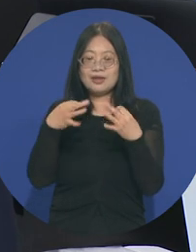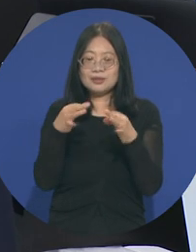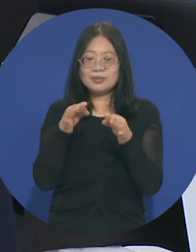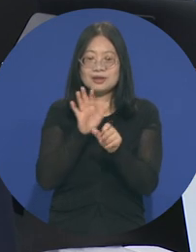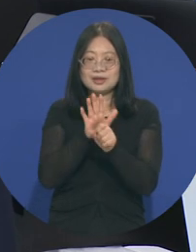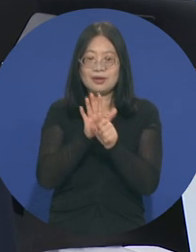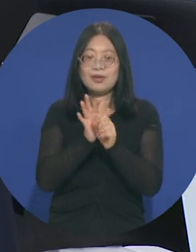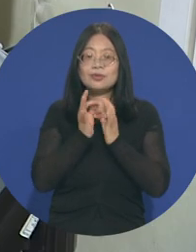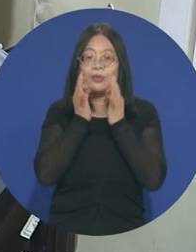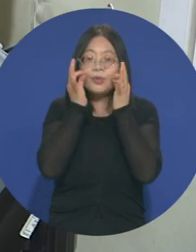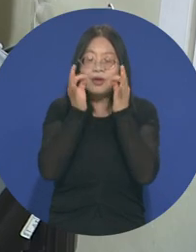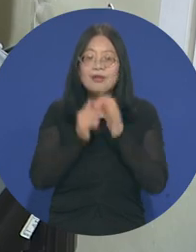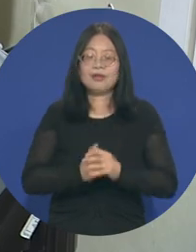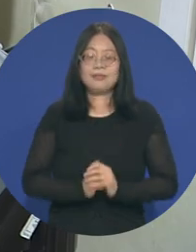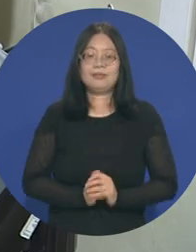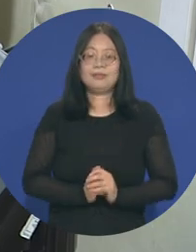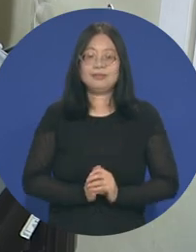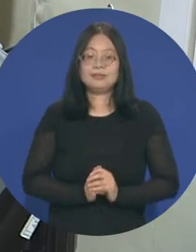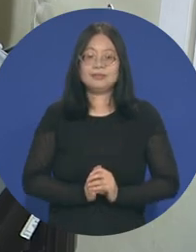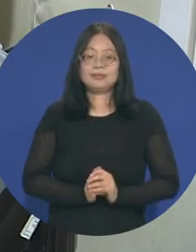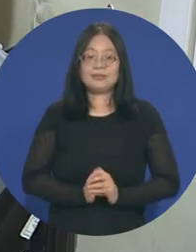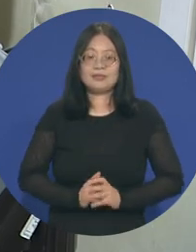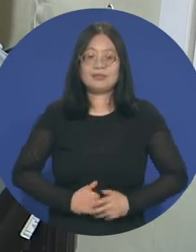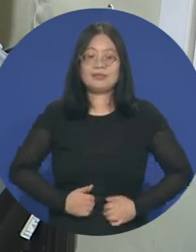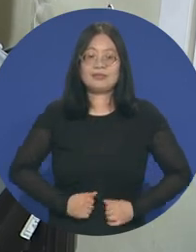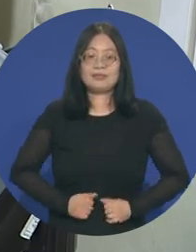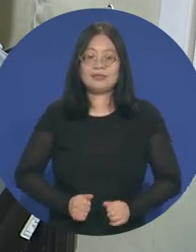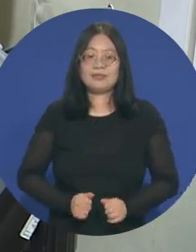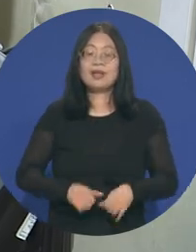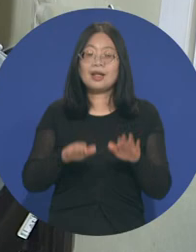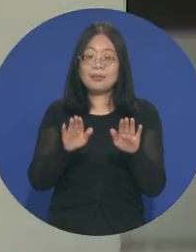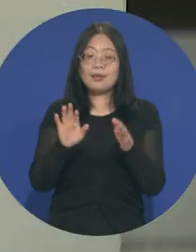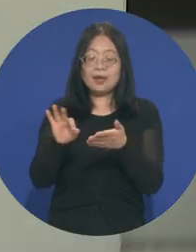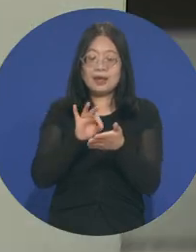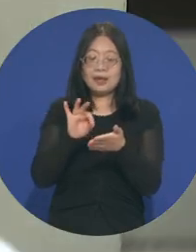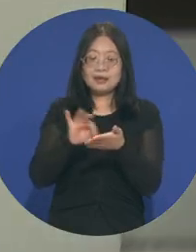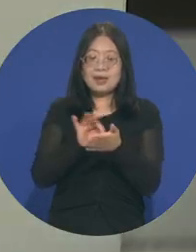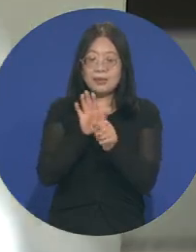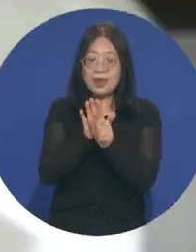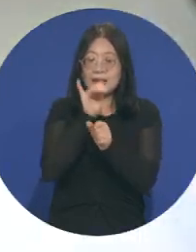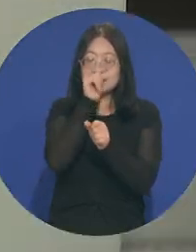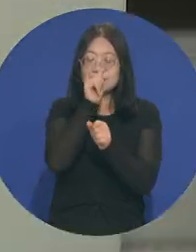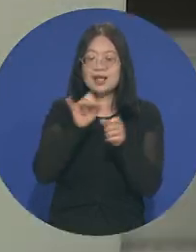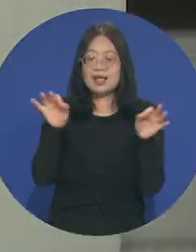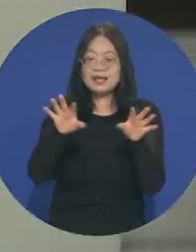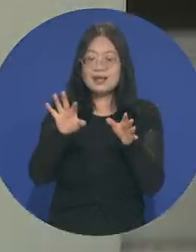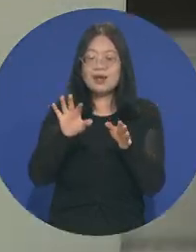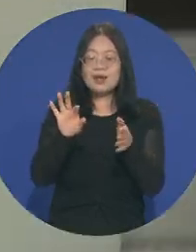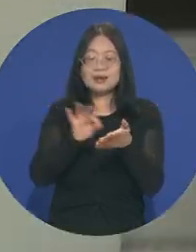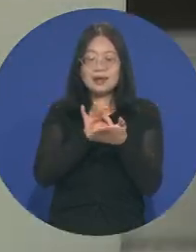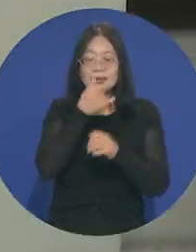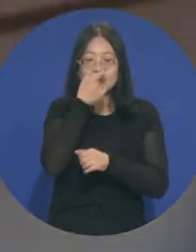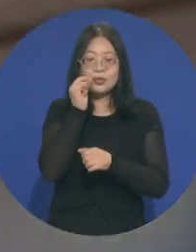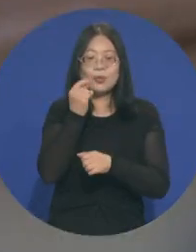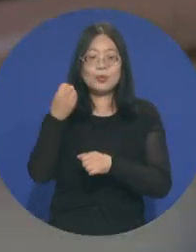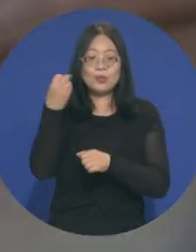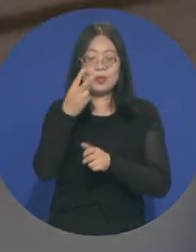최선을 다하겠습니다. 이번 대규모 자금 지원으로 도내 기업들의 일시적 자금난 해소는 물론